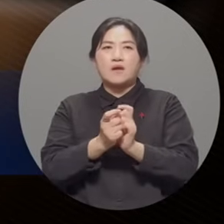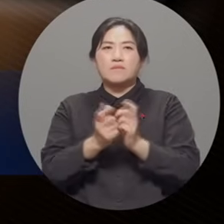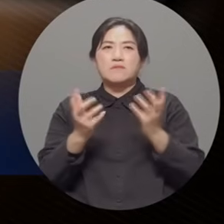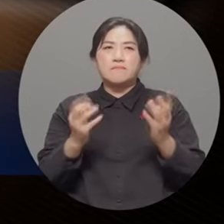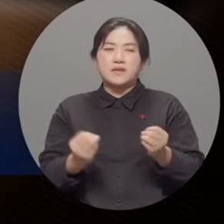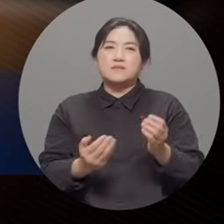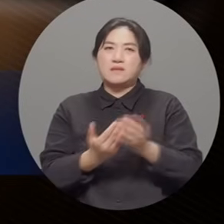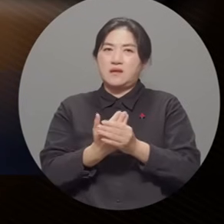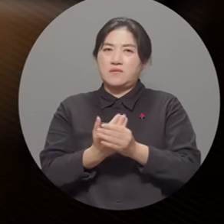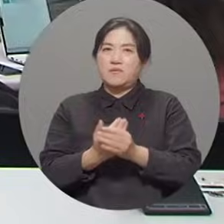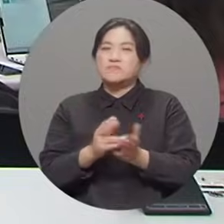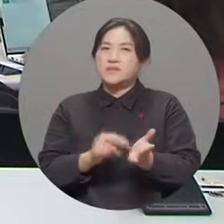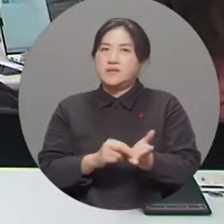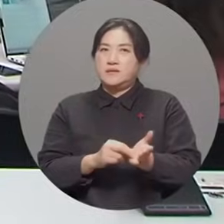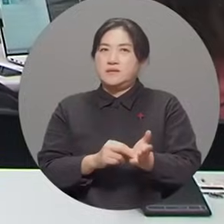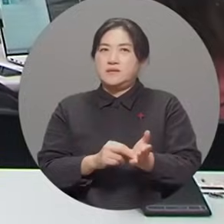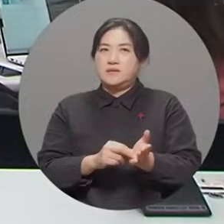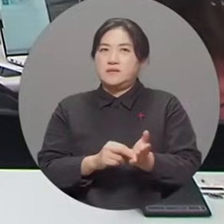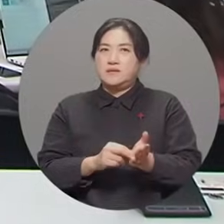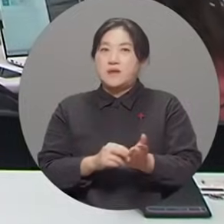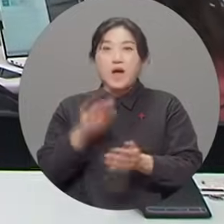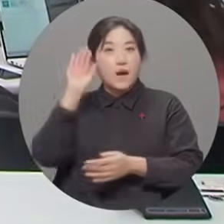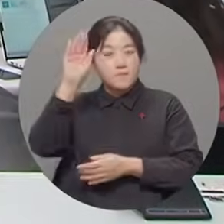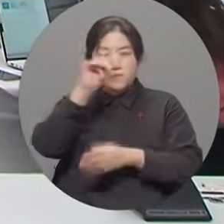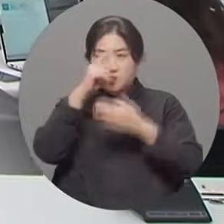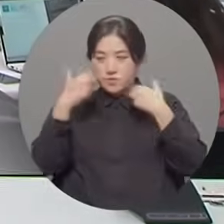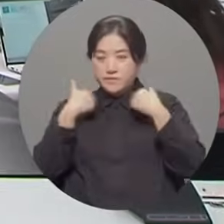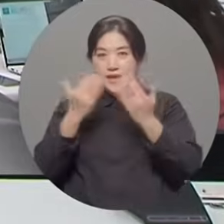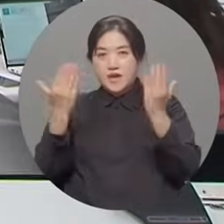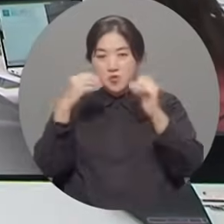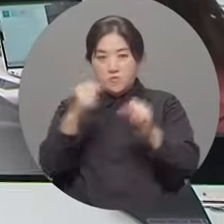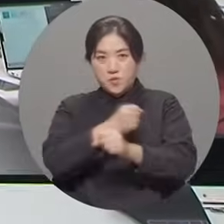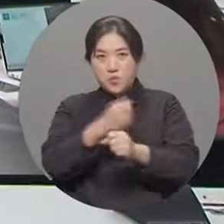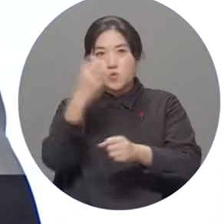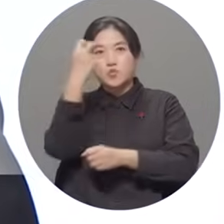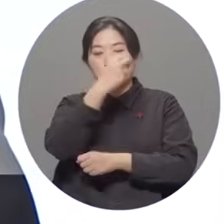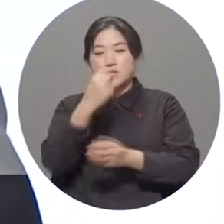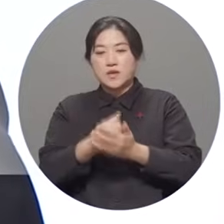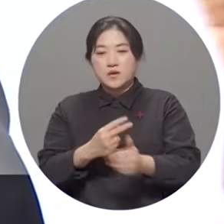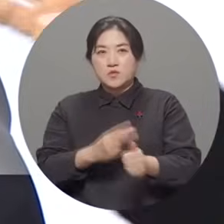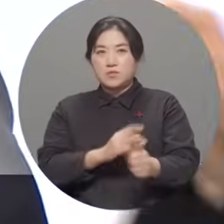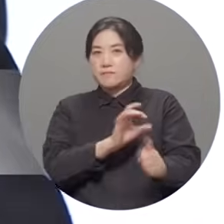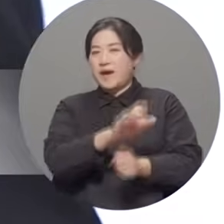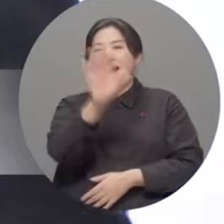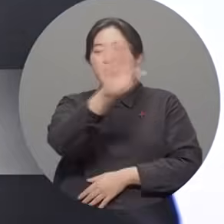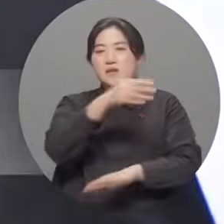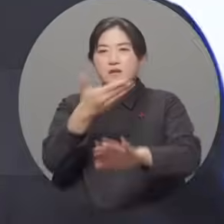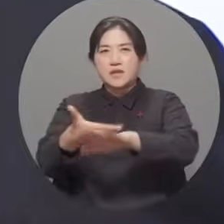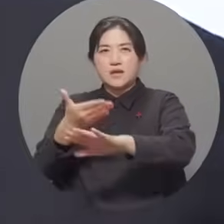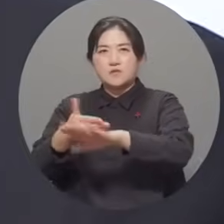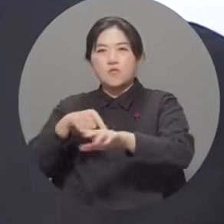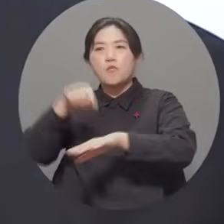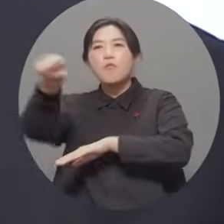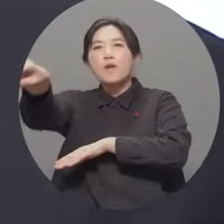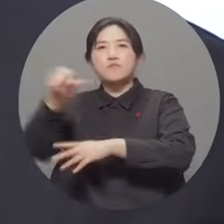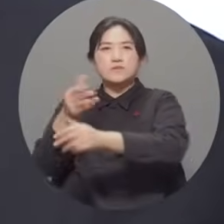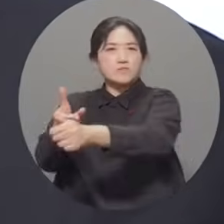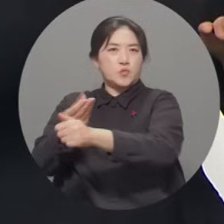많이 생기기도 하고요. 앞으로 정부는 학교폭력 조사를 교사가 아닌 외부 조사관에게 맡기기로